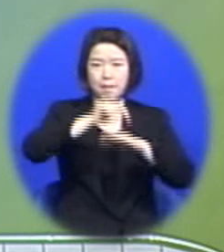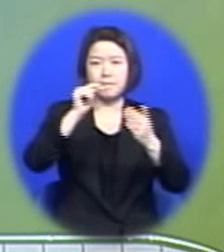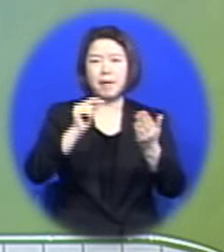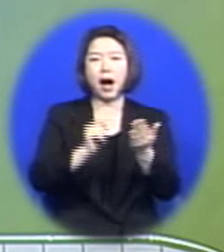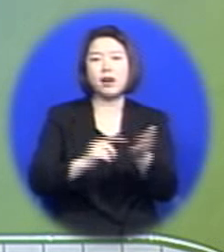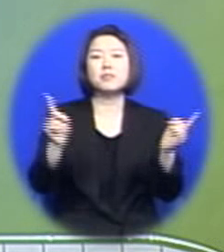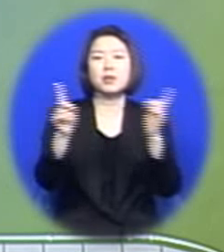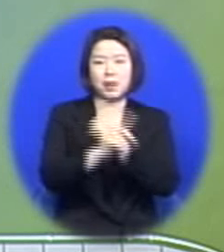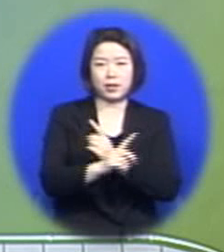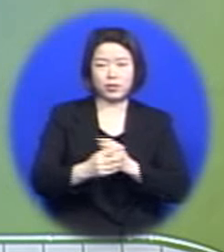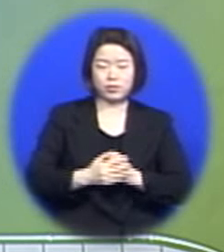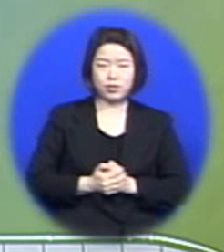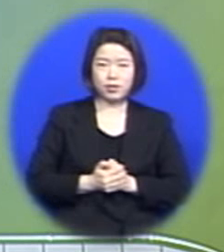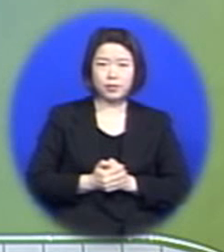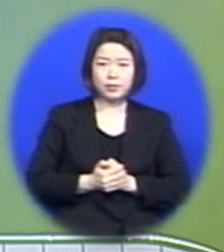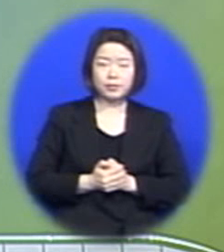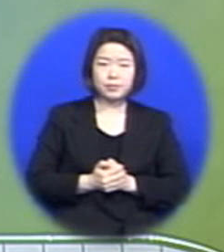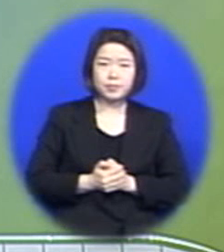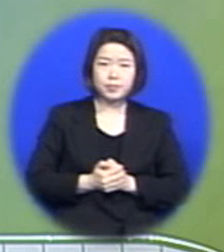달라졌어요.